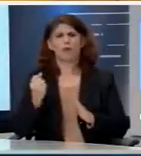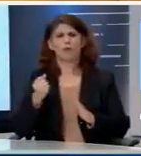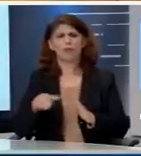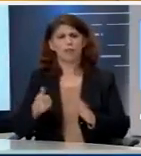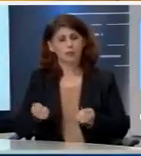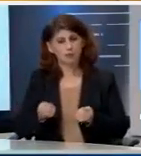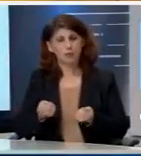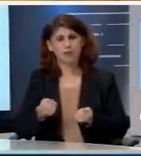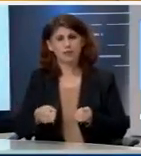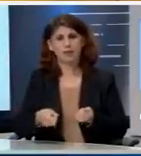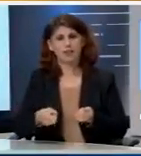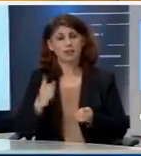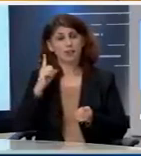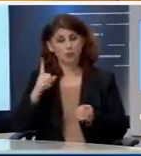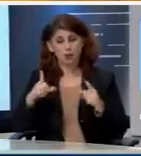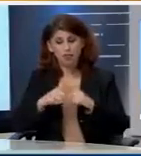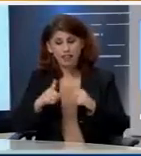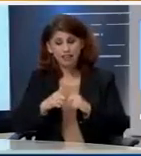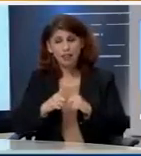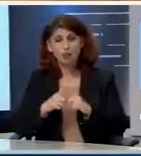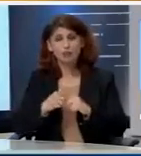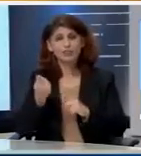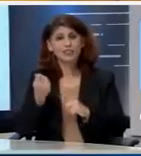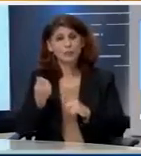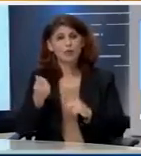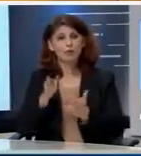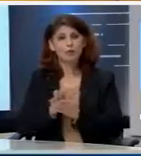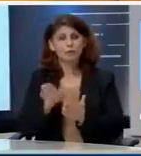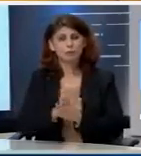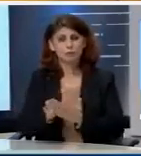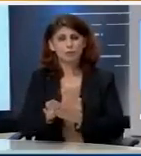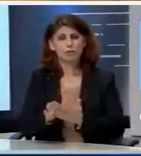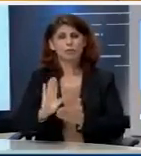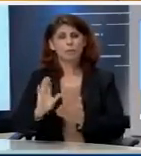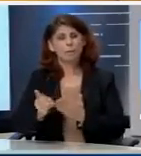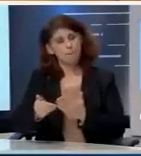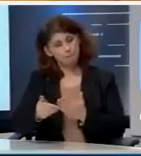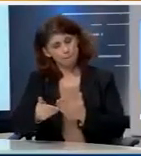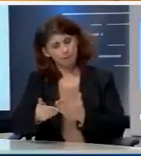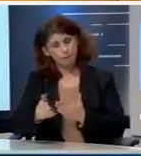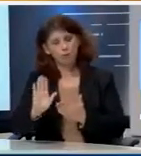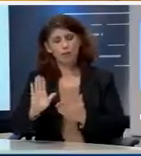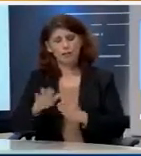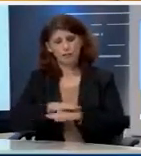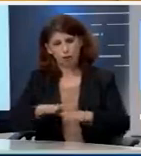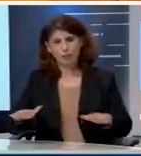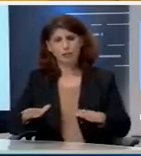και χρησιμοποίησα για το πρώτο δελτίο τιμών που εξέδωσα αντί της λήξης της πατέντας.